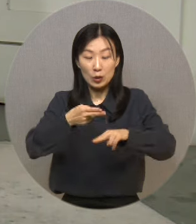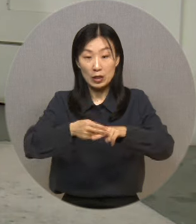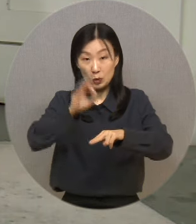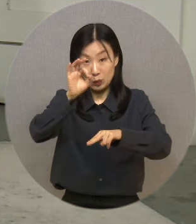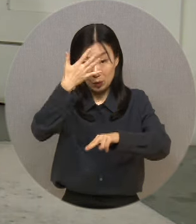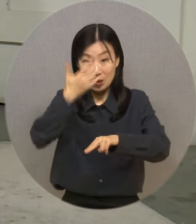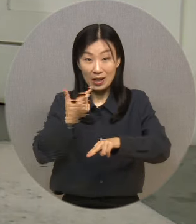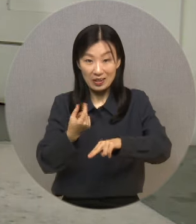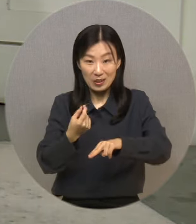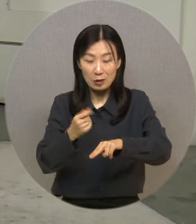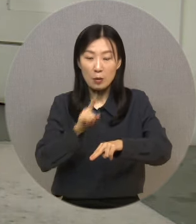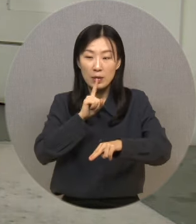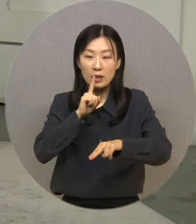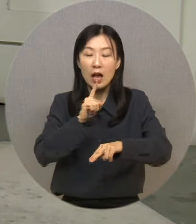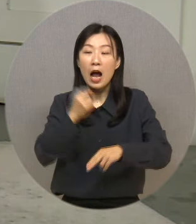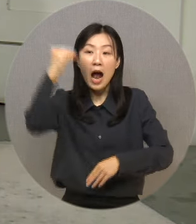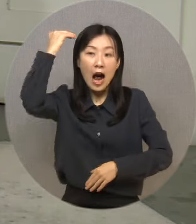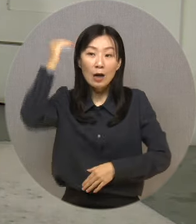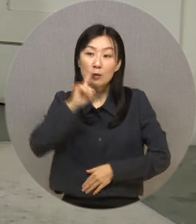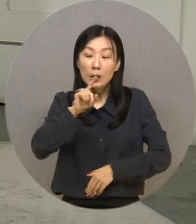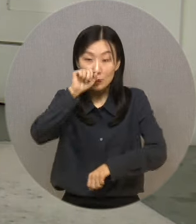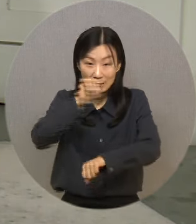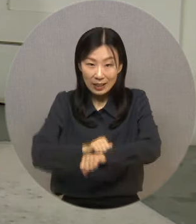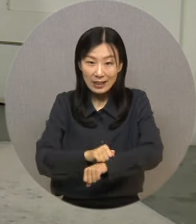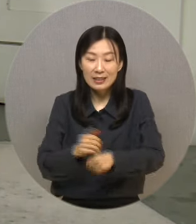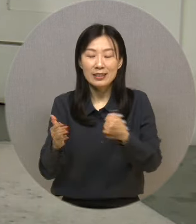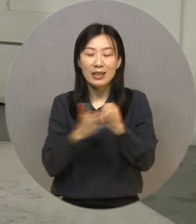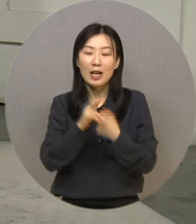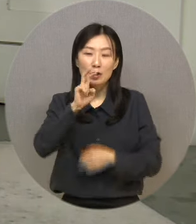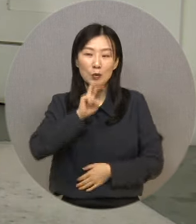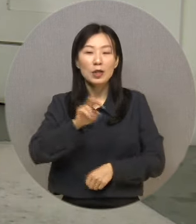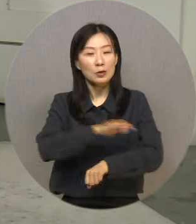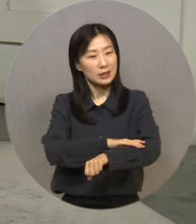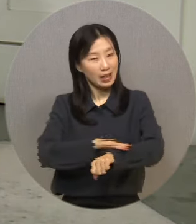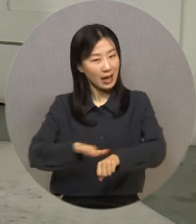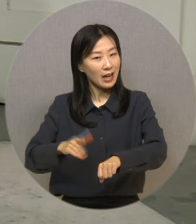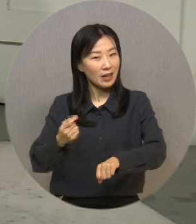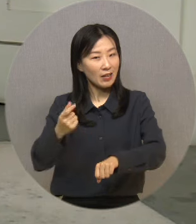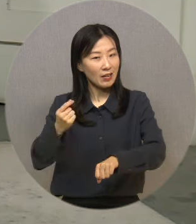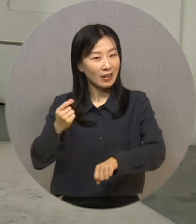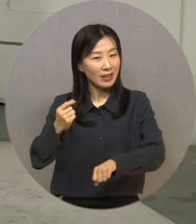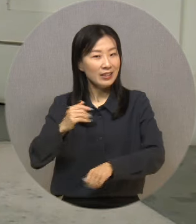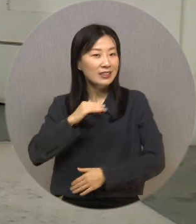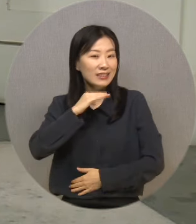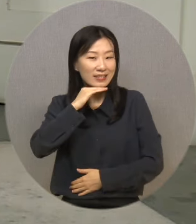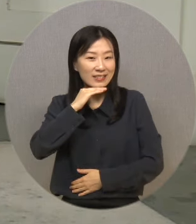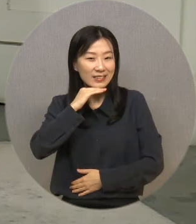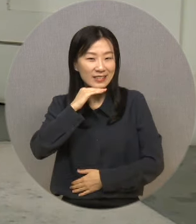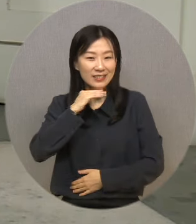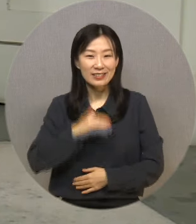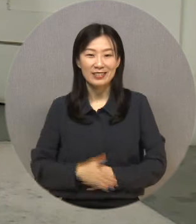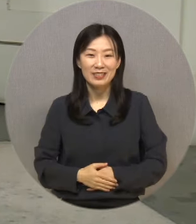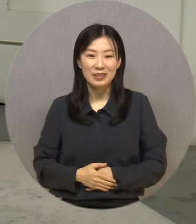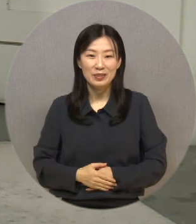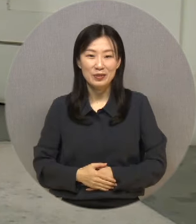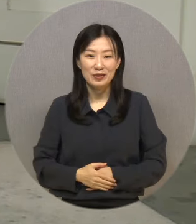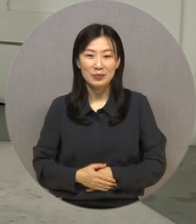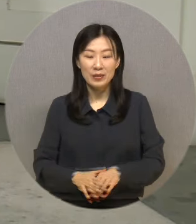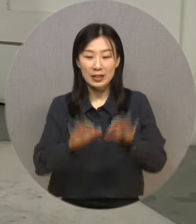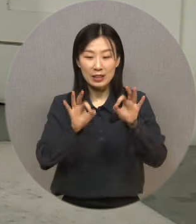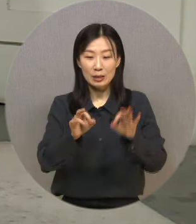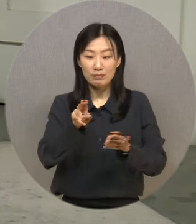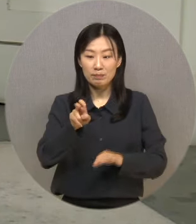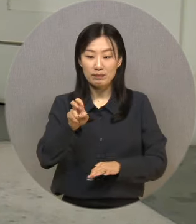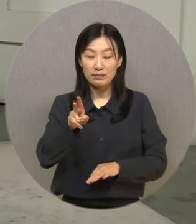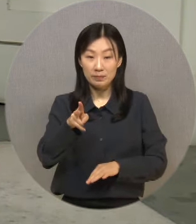같고요. 네네네. 말씀도 잘하시니까 아마 예예. 노래도 잘할 것이라고 기대가 됩니다. 기대합니다. 아, 예. 김연자의